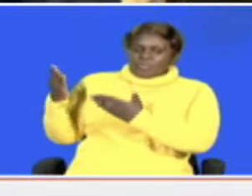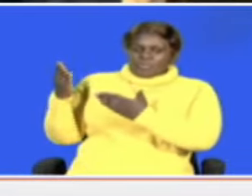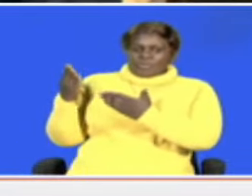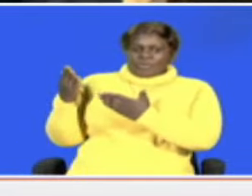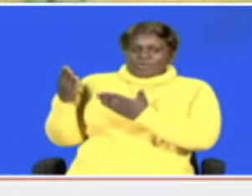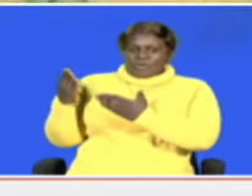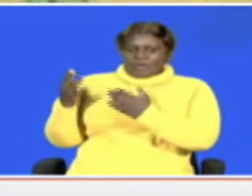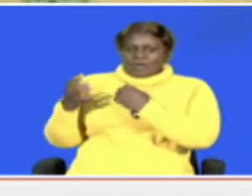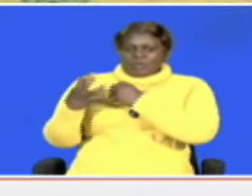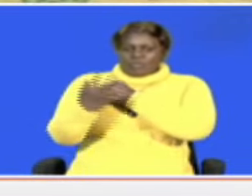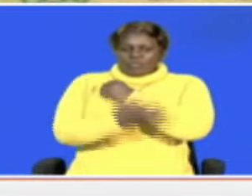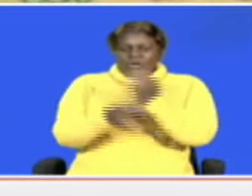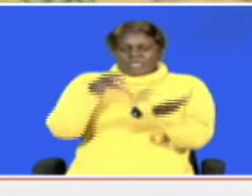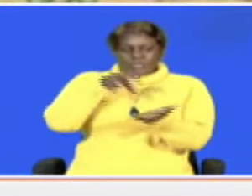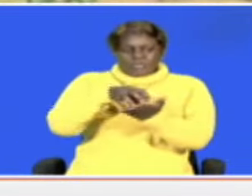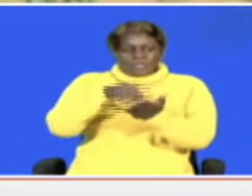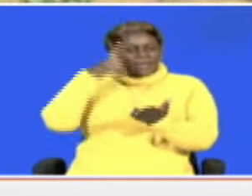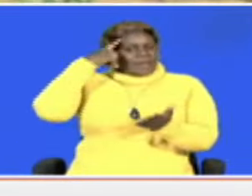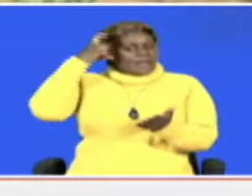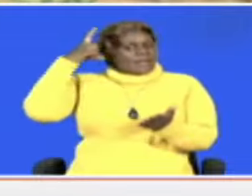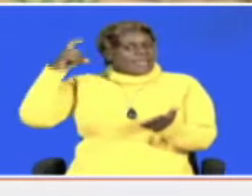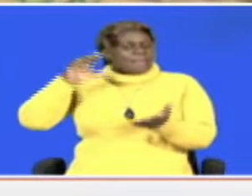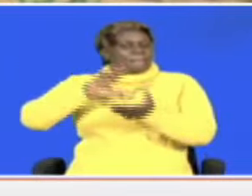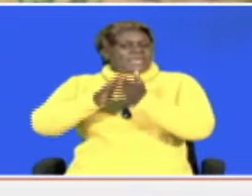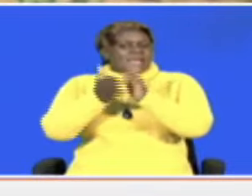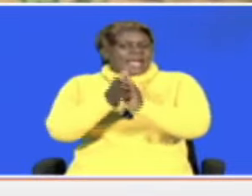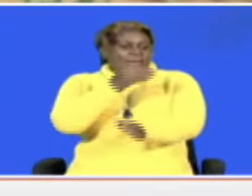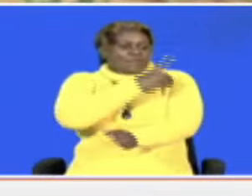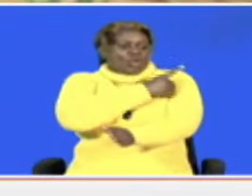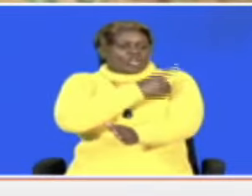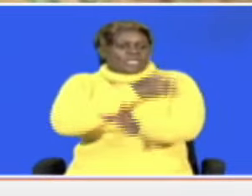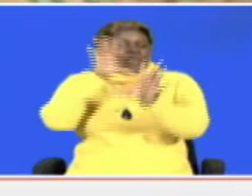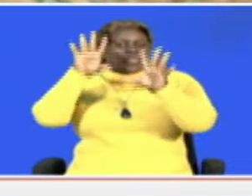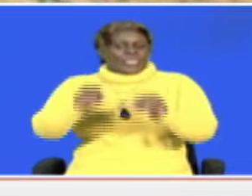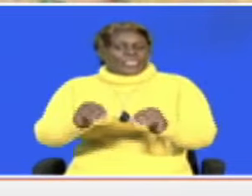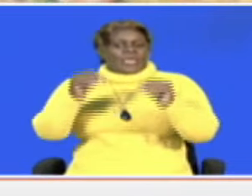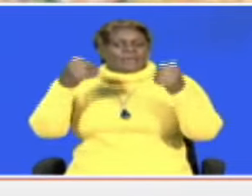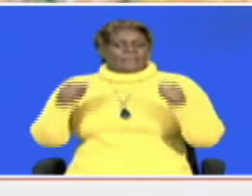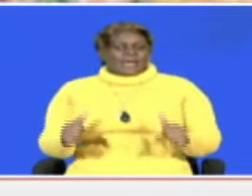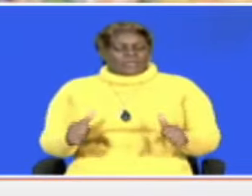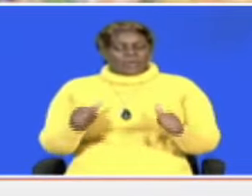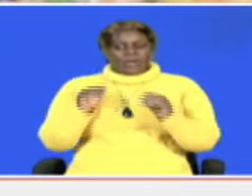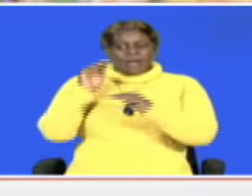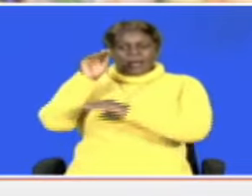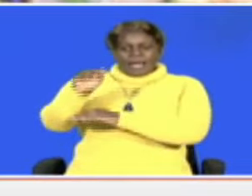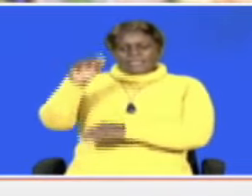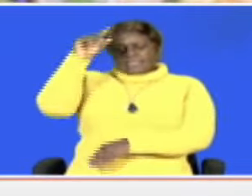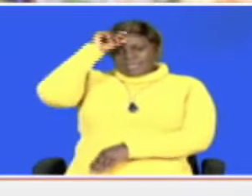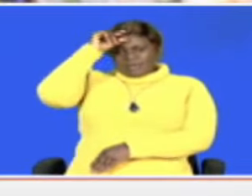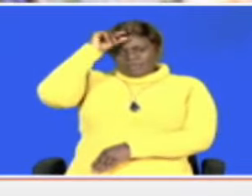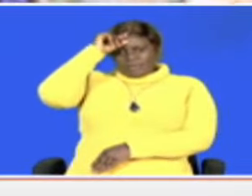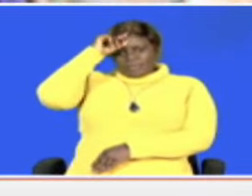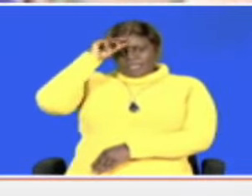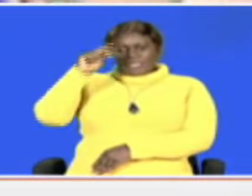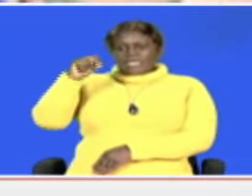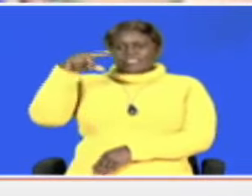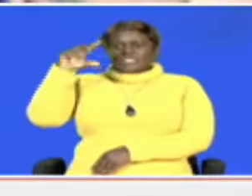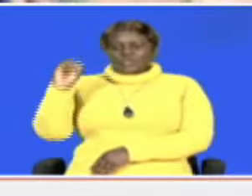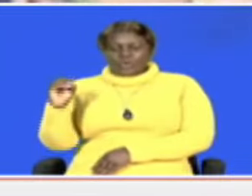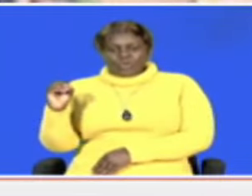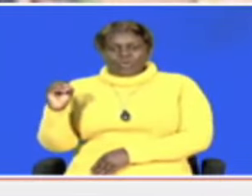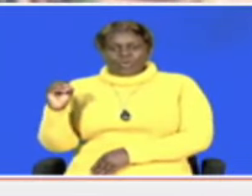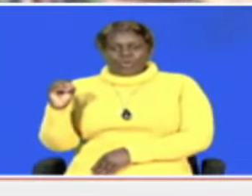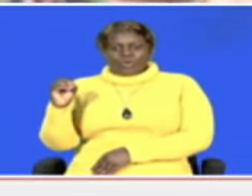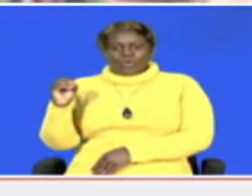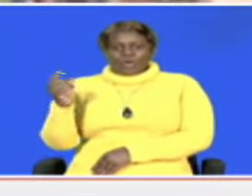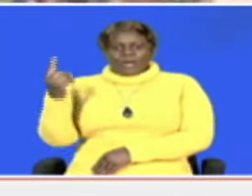katika mazingira haya, ndoto yake ya kuwa daktari haijazimwa. Ombi lake sasa kwa serikali na mashirika yasiyo ya serikali